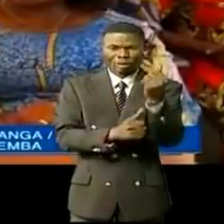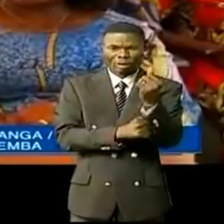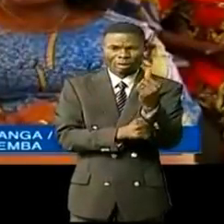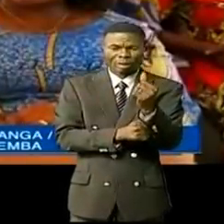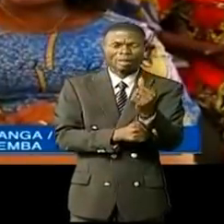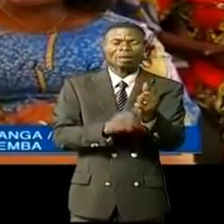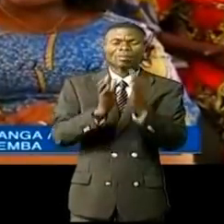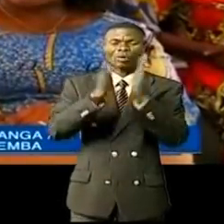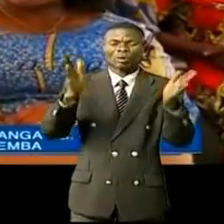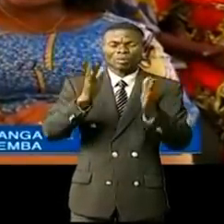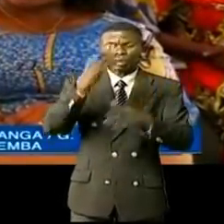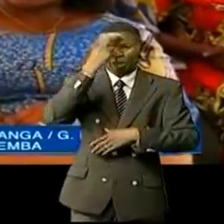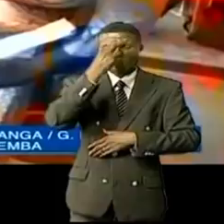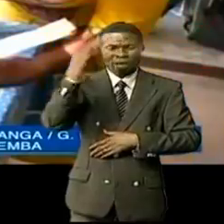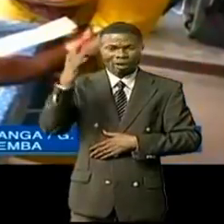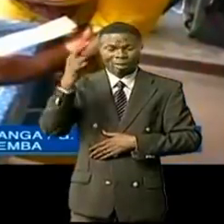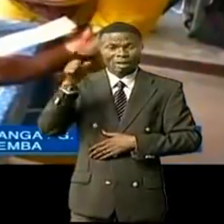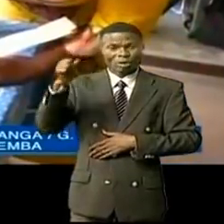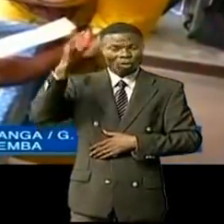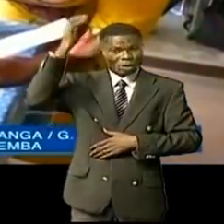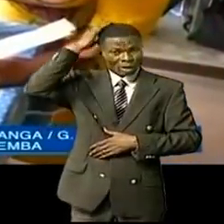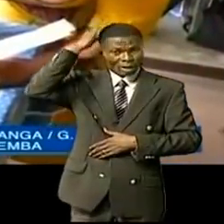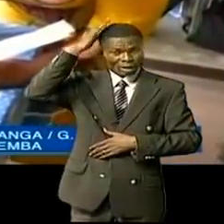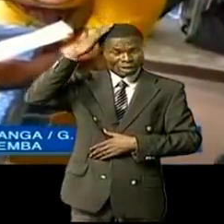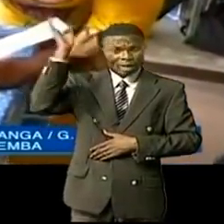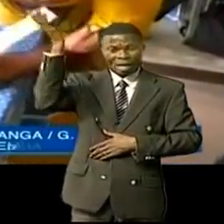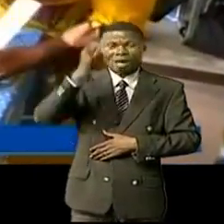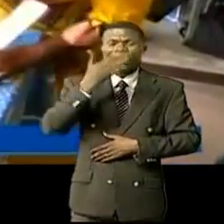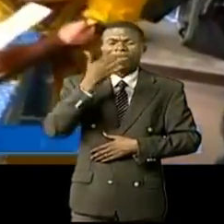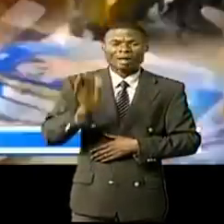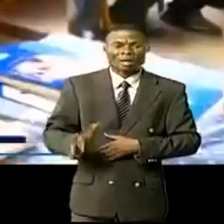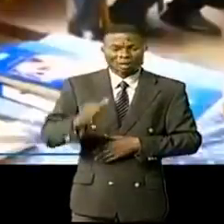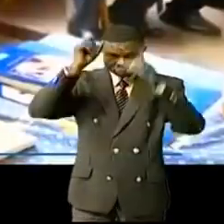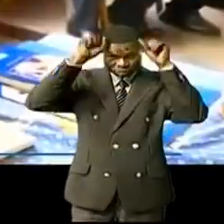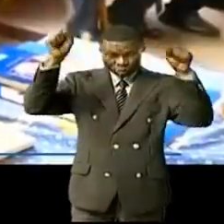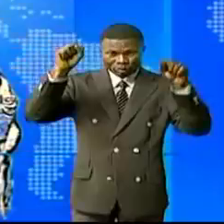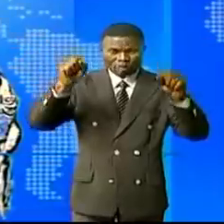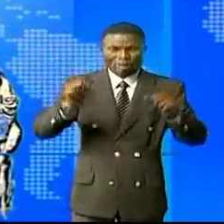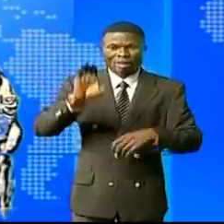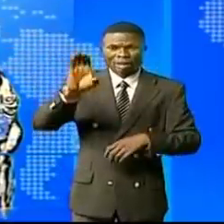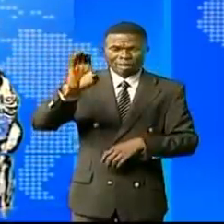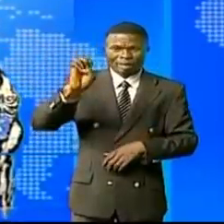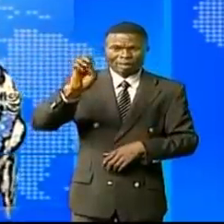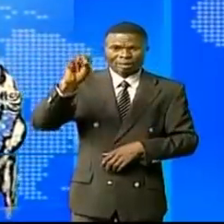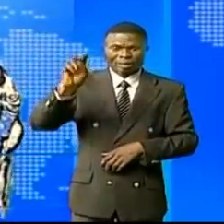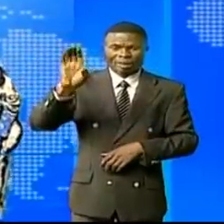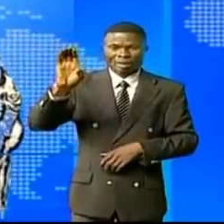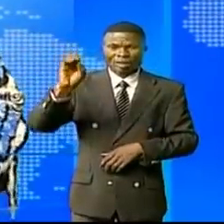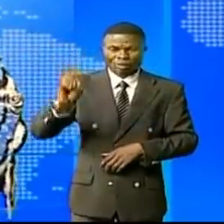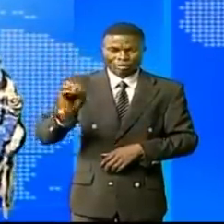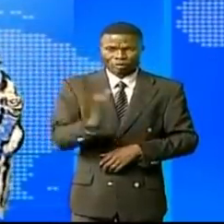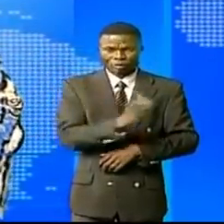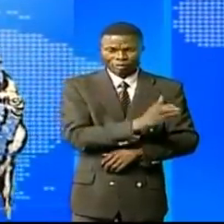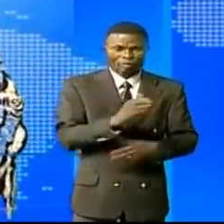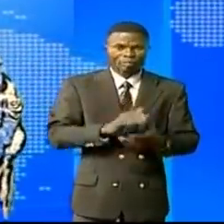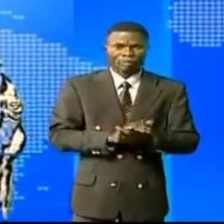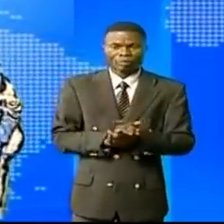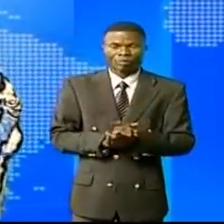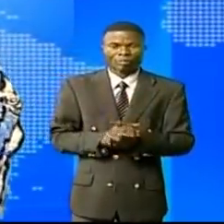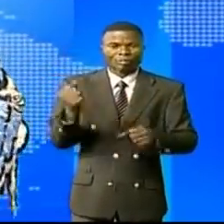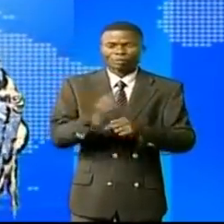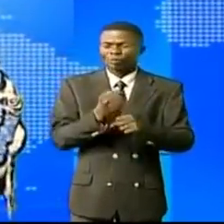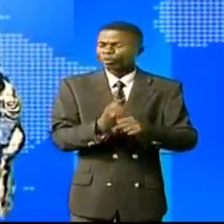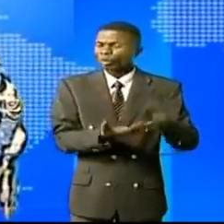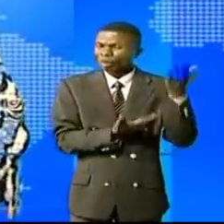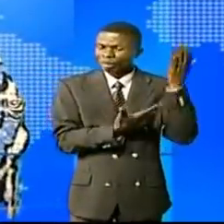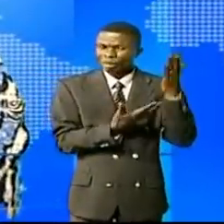divin au moment où il était évêque de Kisangani et président de la SENCO. La OU jouera un rôle